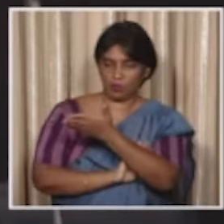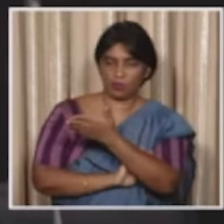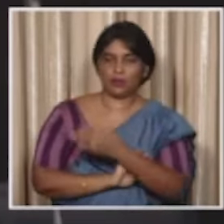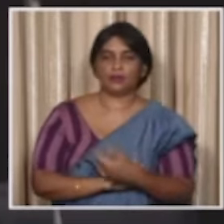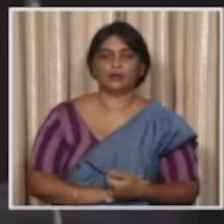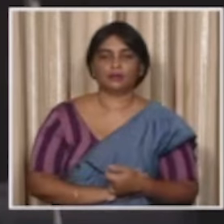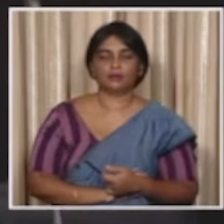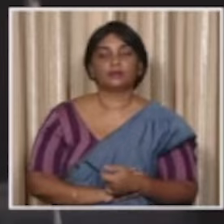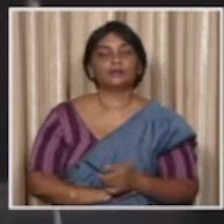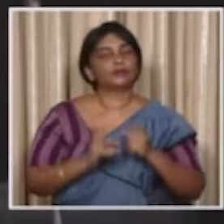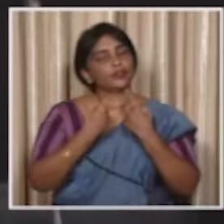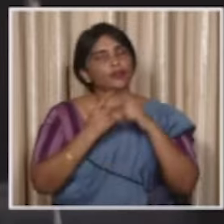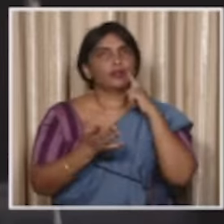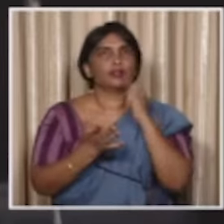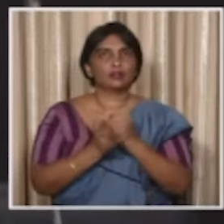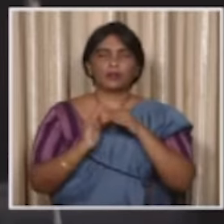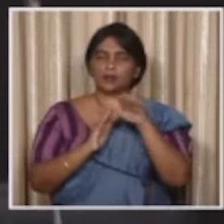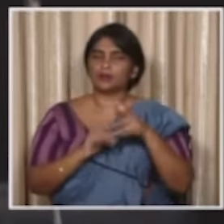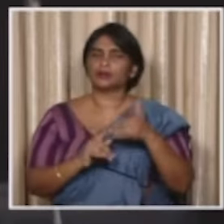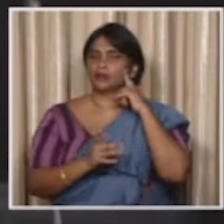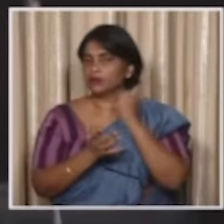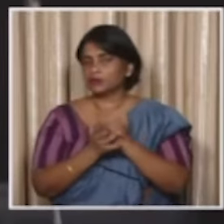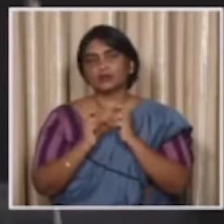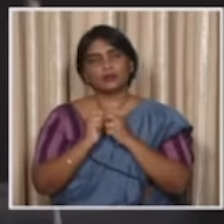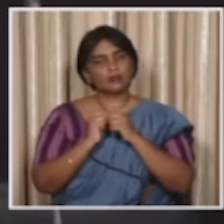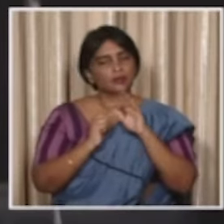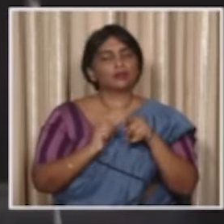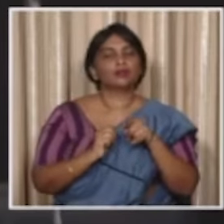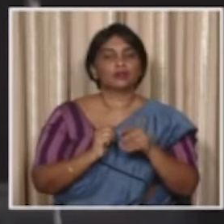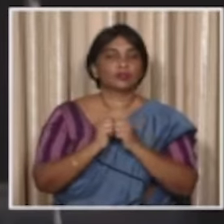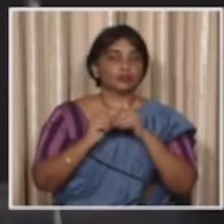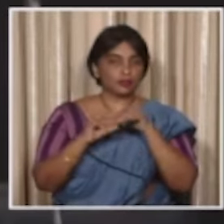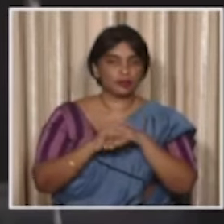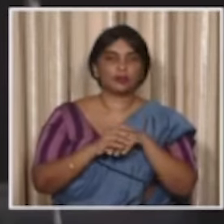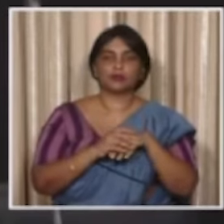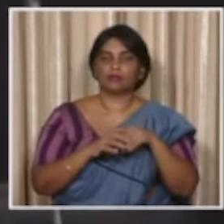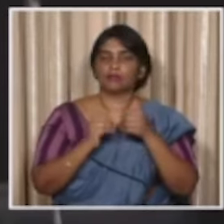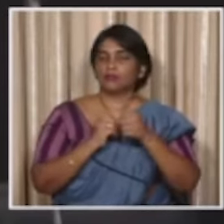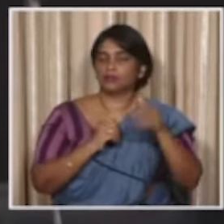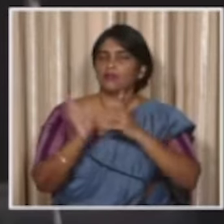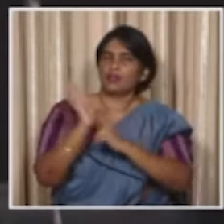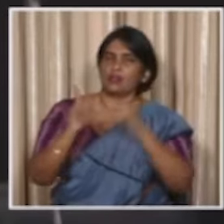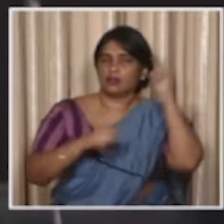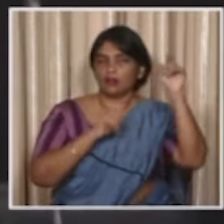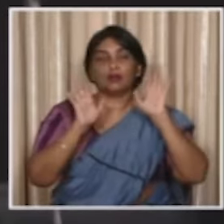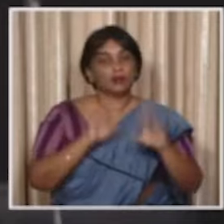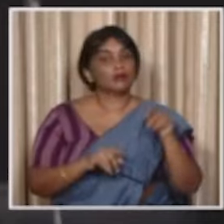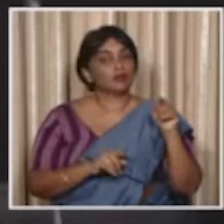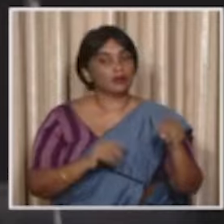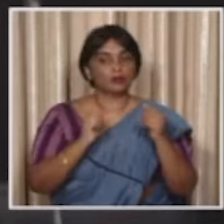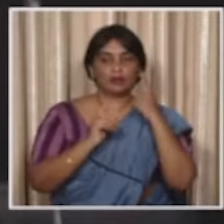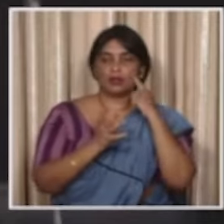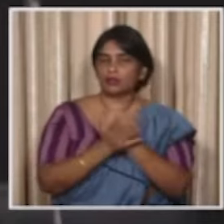ඒගොල්ලෝ. නොයෙක් දුෂ්කර ප්‍රදේශවල හා දුෂ්කරතාවයන් මැද්දේ සේවය කරන්න මේගොල්ලන්ට සිද්ධ වෙනවා. නමුත් මේගොල්ලෝ කරන